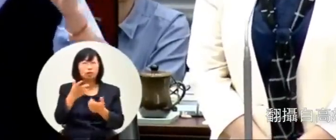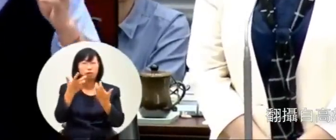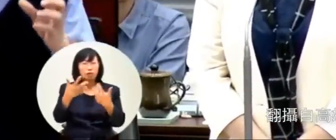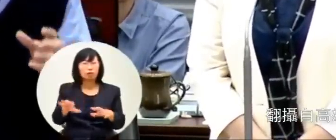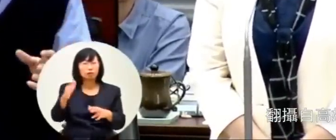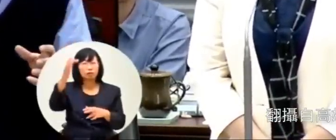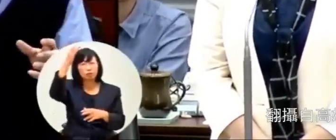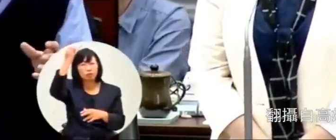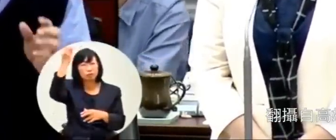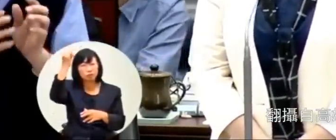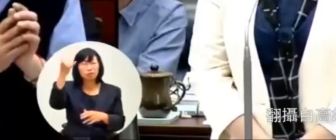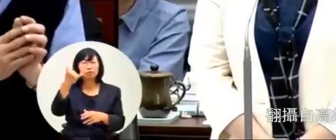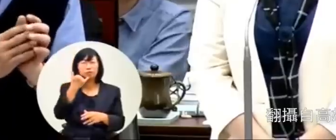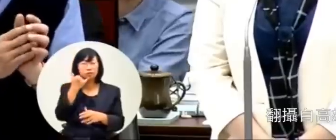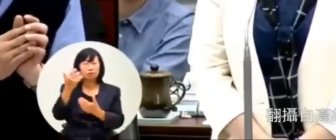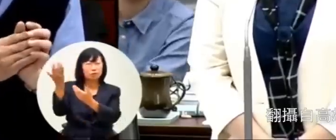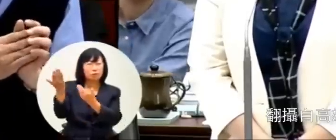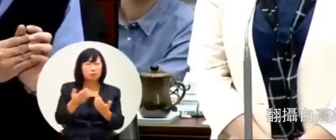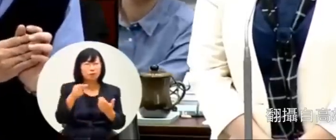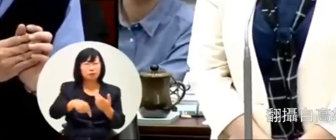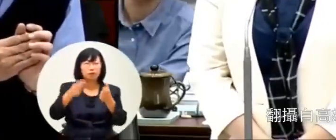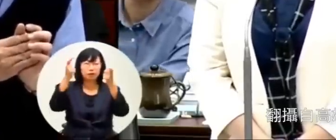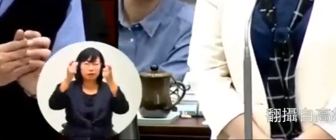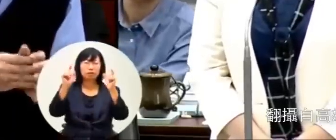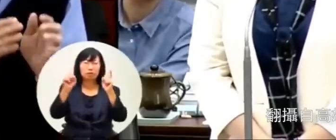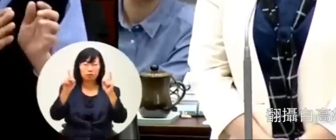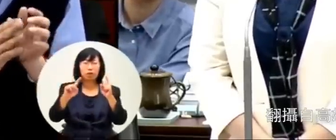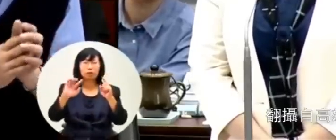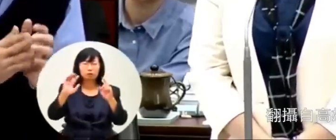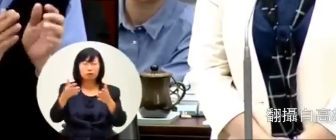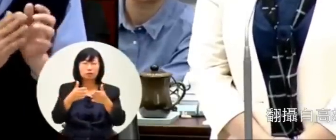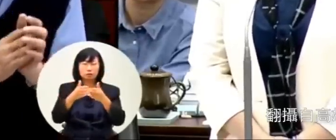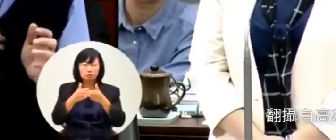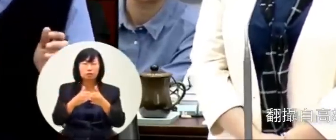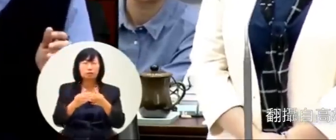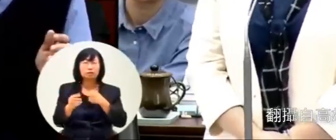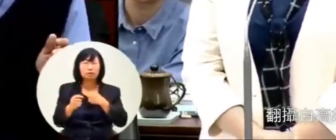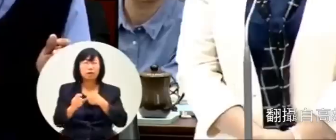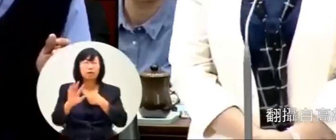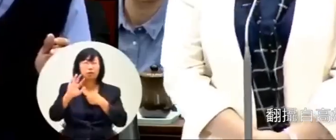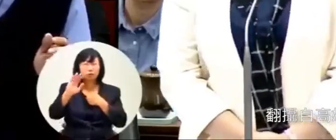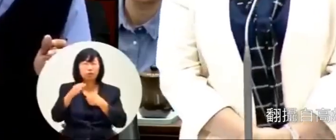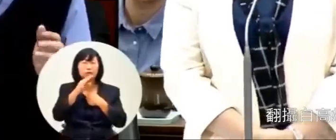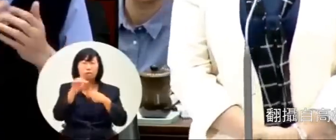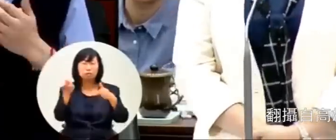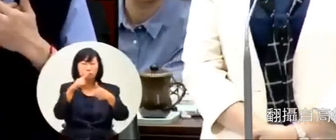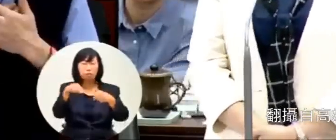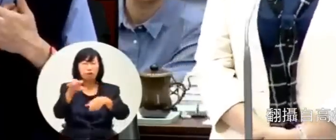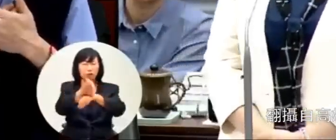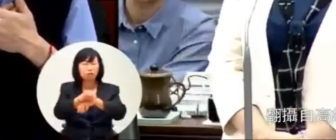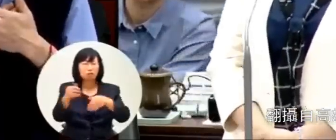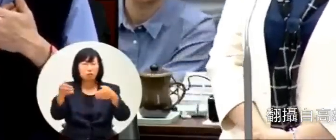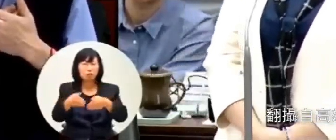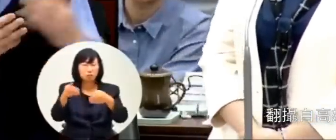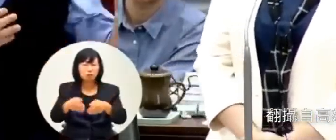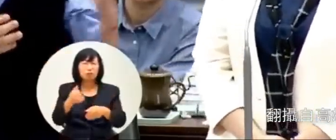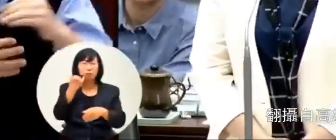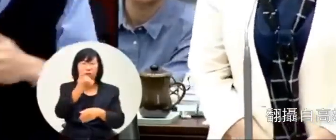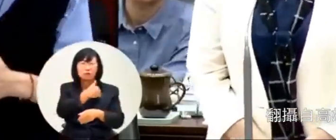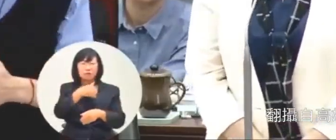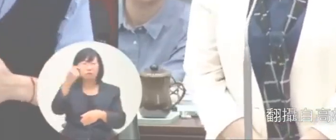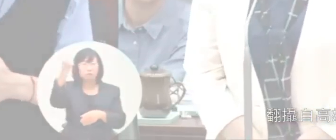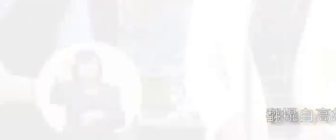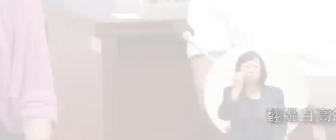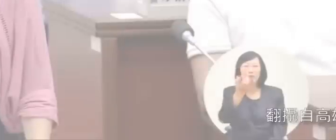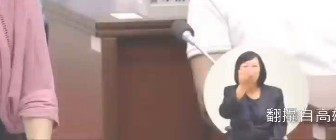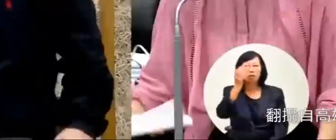迎来高雄观光，但是不要忘了化学治疗，很多癌症病患化疗因为没有头发，会有一点点心理障碍，欢迎